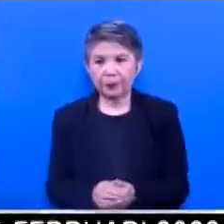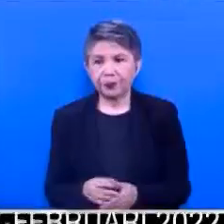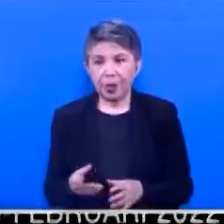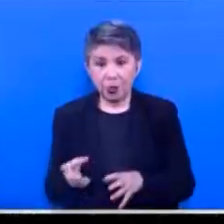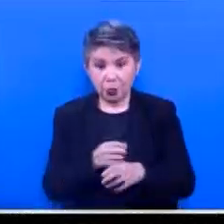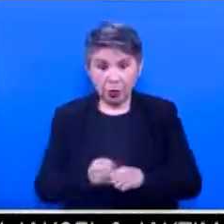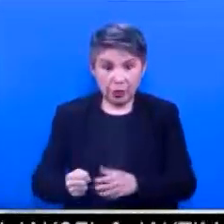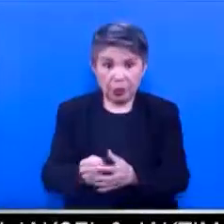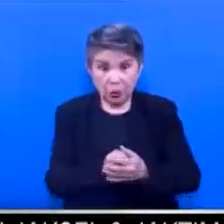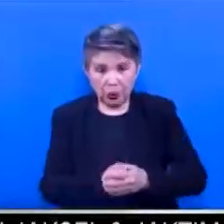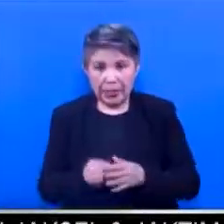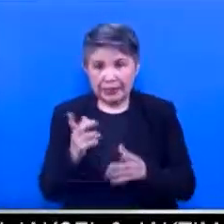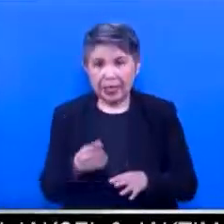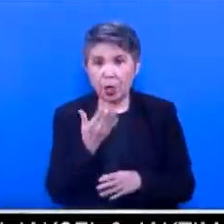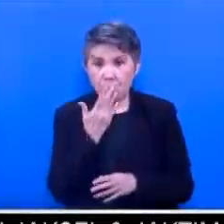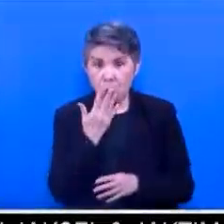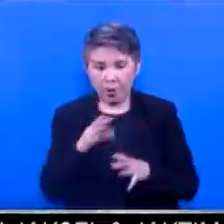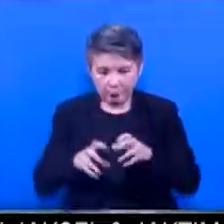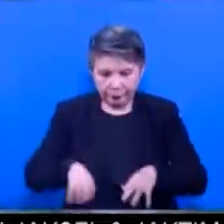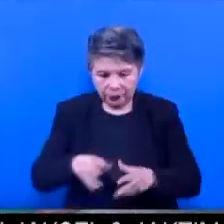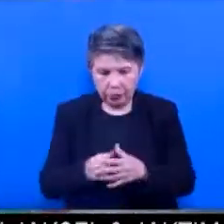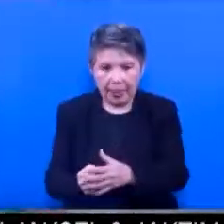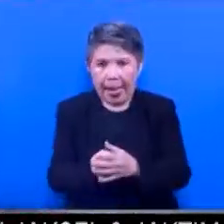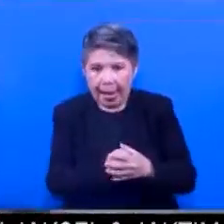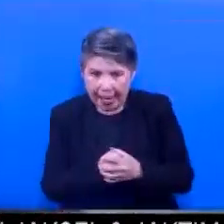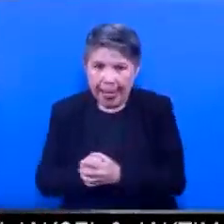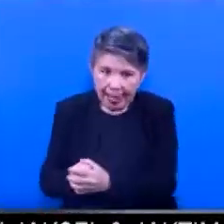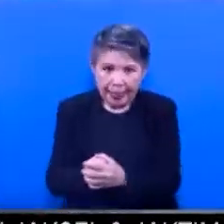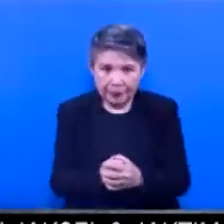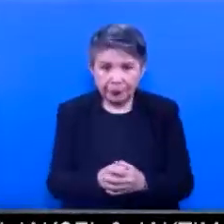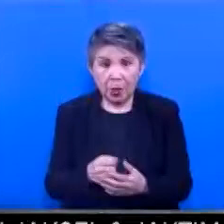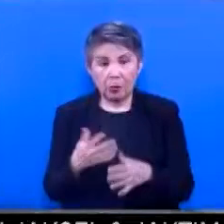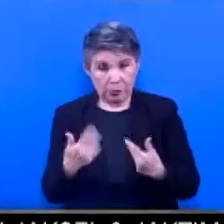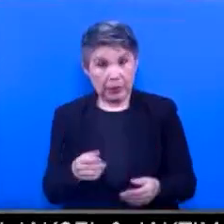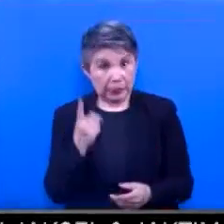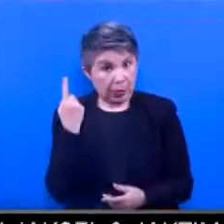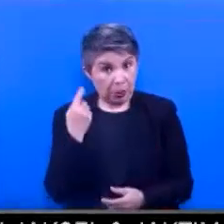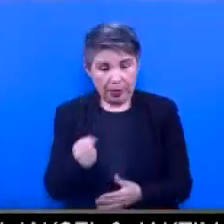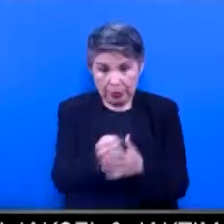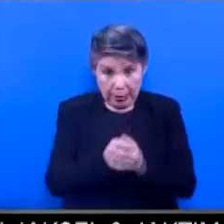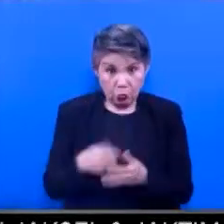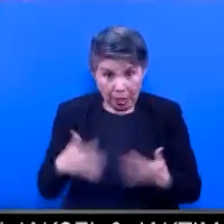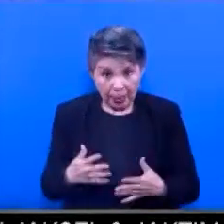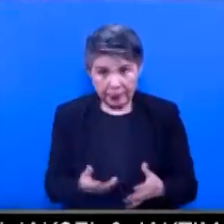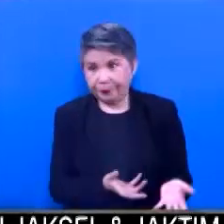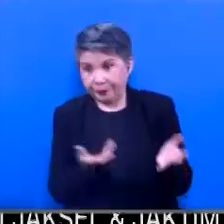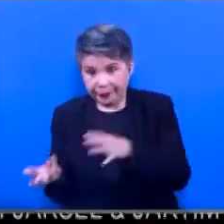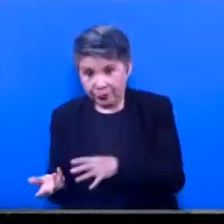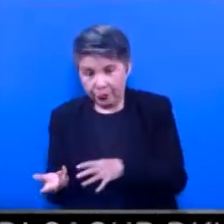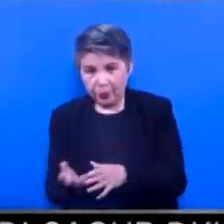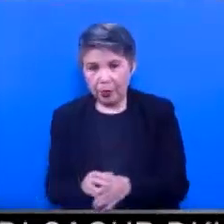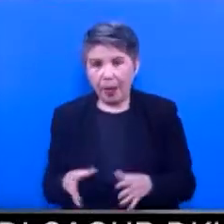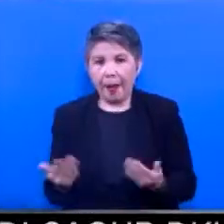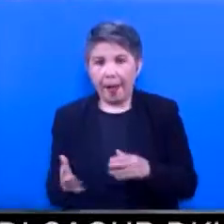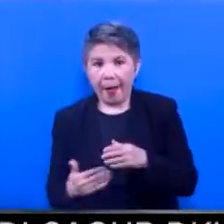menjadi bubur siap dimasak. Ini yang sudah habis digiling tadi ya, siap dituang karena ini udah hampir 35 derajat